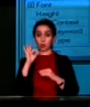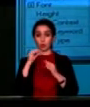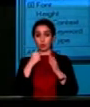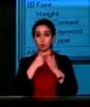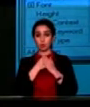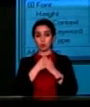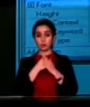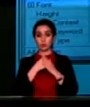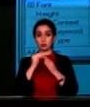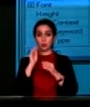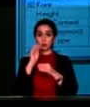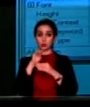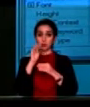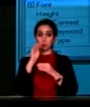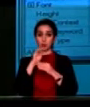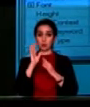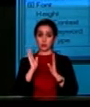boshlab qo'shilib boriladi.